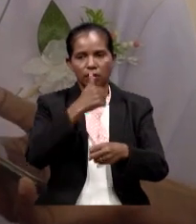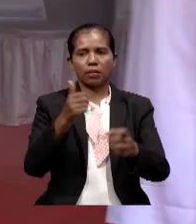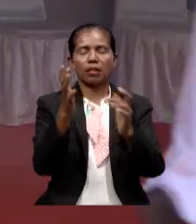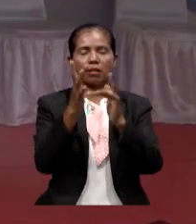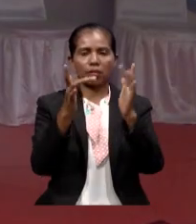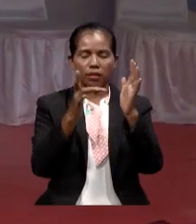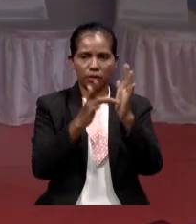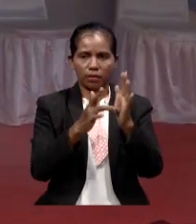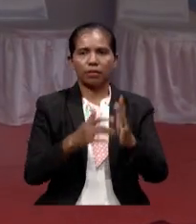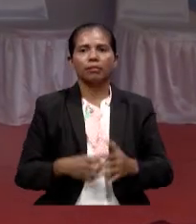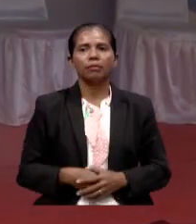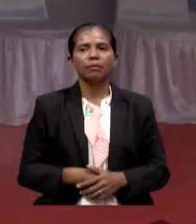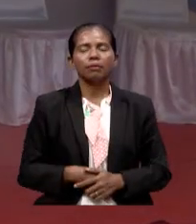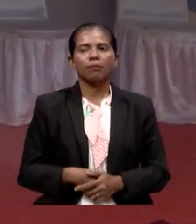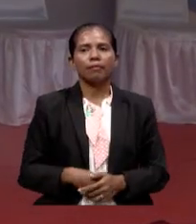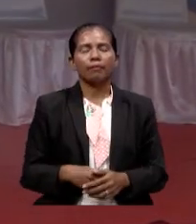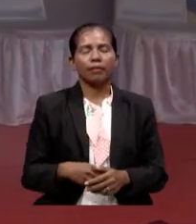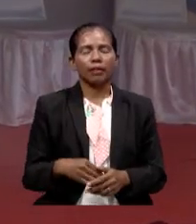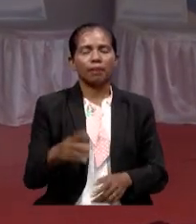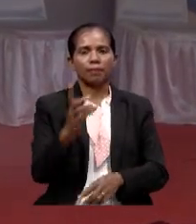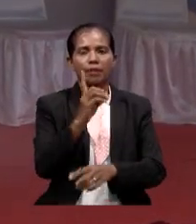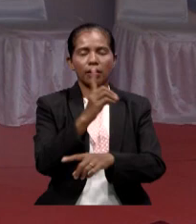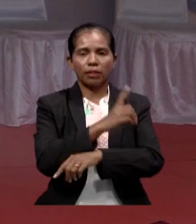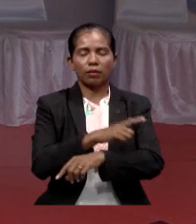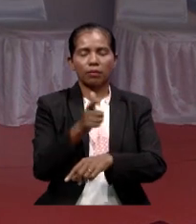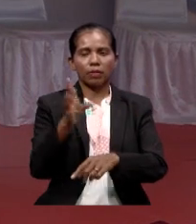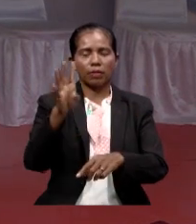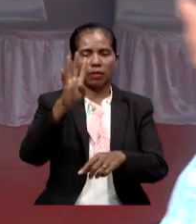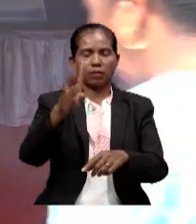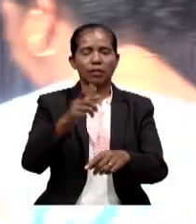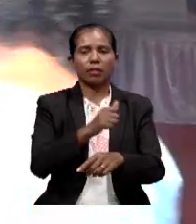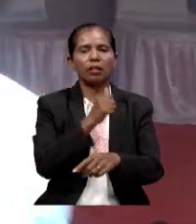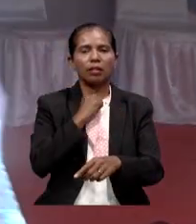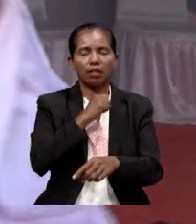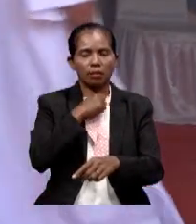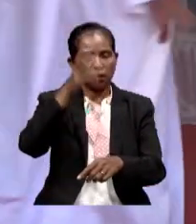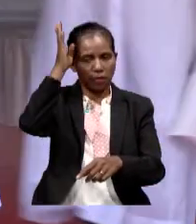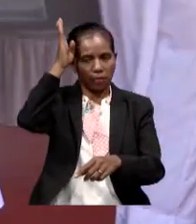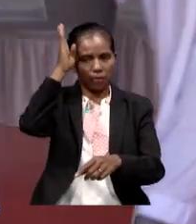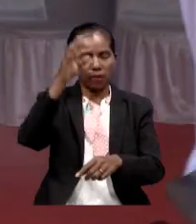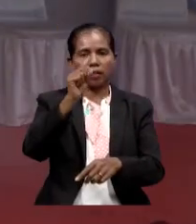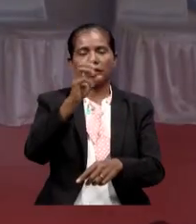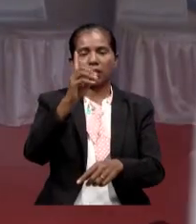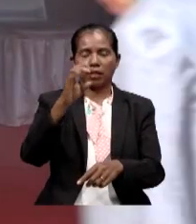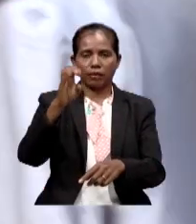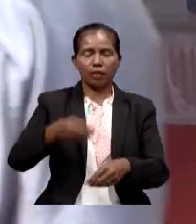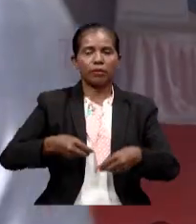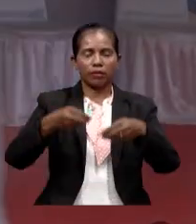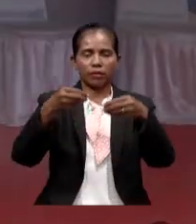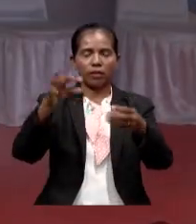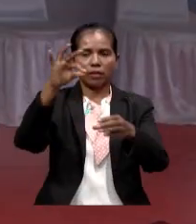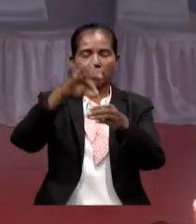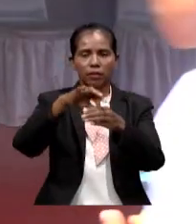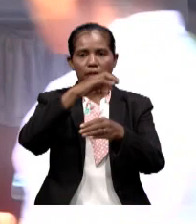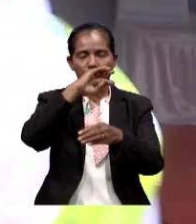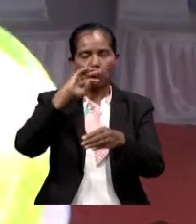rasik. Enquanto iha loron ruanulu resin 5 fulan marsu, Dom Virgílio Cardeal do Carmo da Silva SDB fo votus perpétuo ba